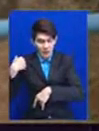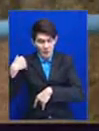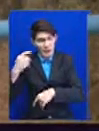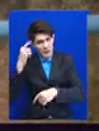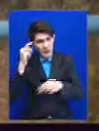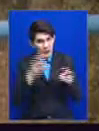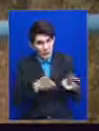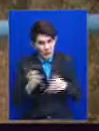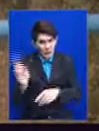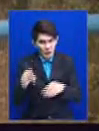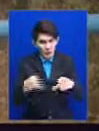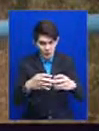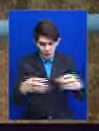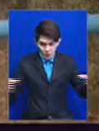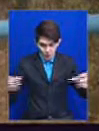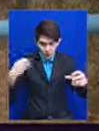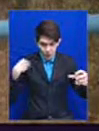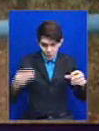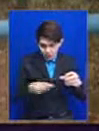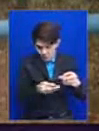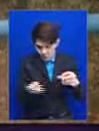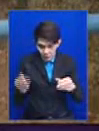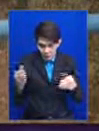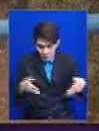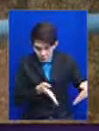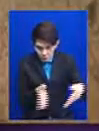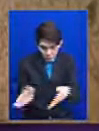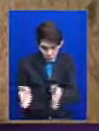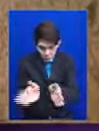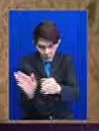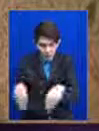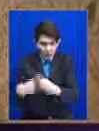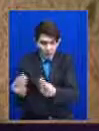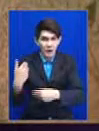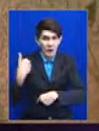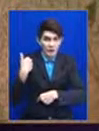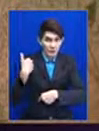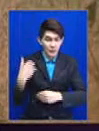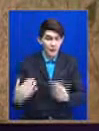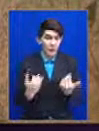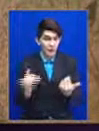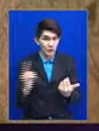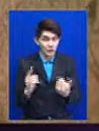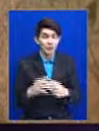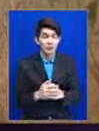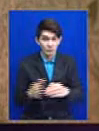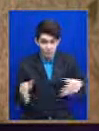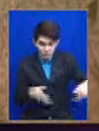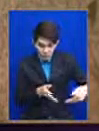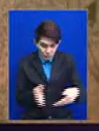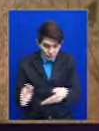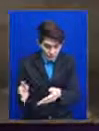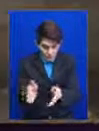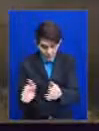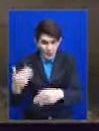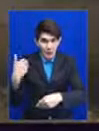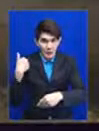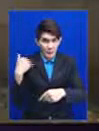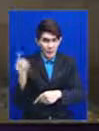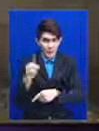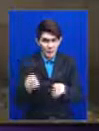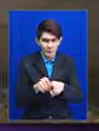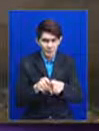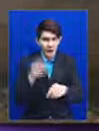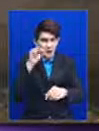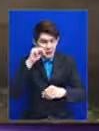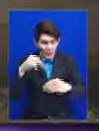ช้วิธีการส่งมาตามท่อไหลลงร่องที่ได้ขุดเป็นทางน้ำไหลสู่ลำห้วยโดยตลอดระยะทางลำห้วยได้ทำฝ่ายกั้นน้ำเป็นระย